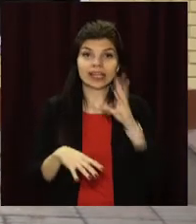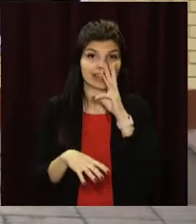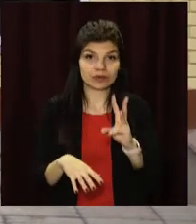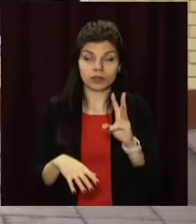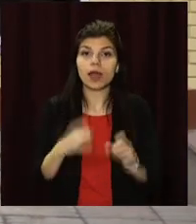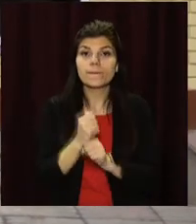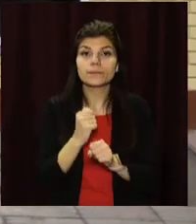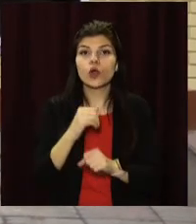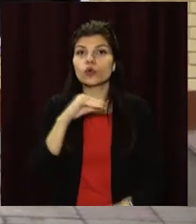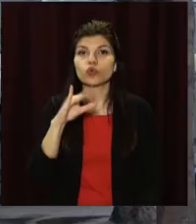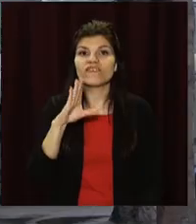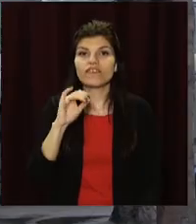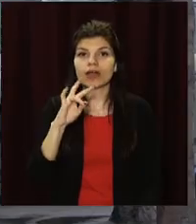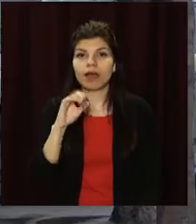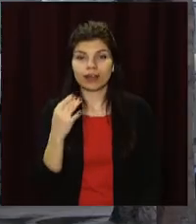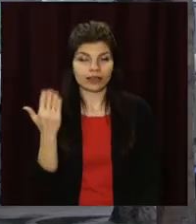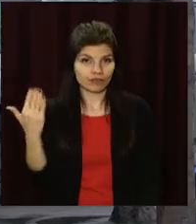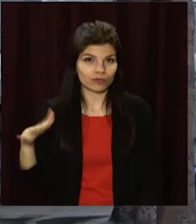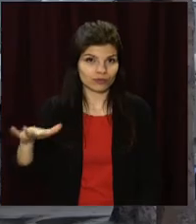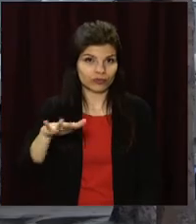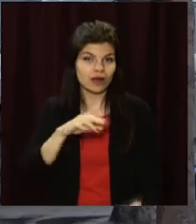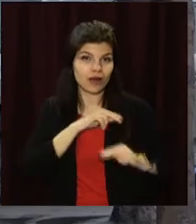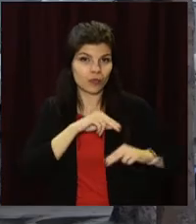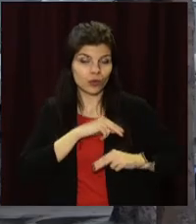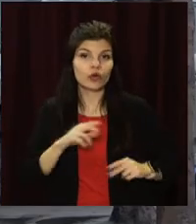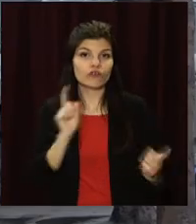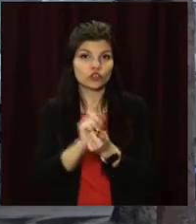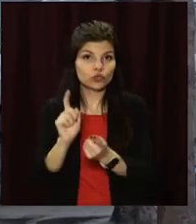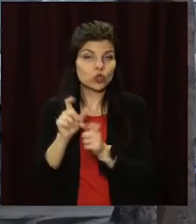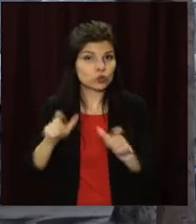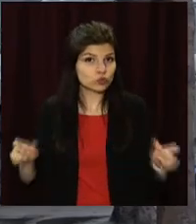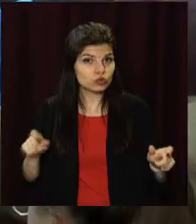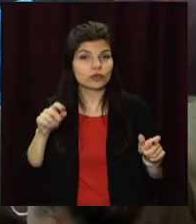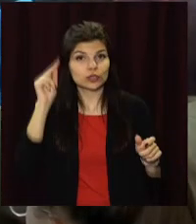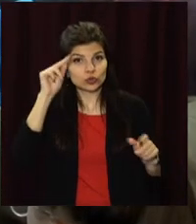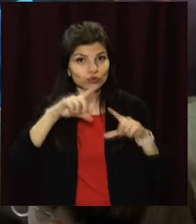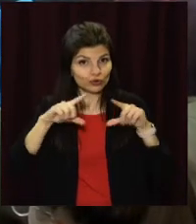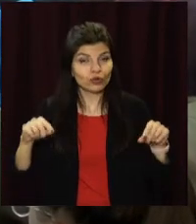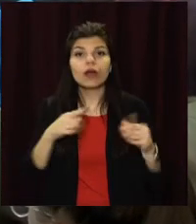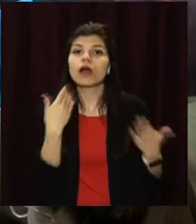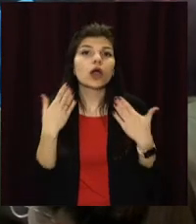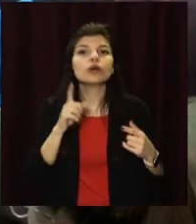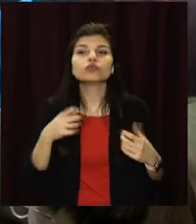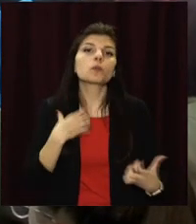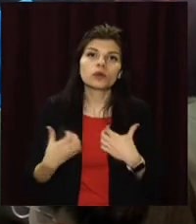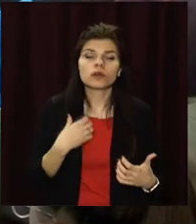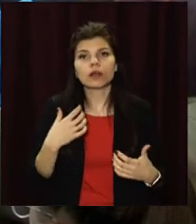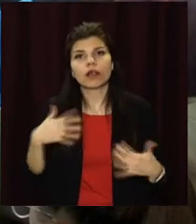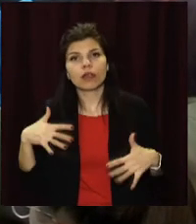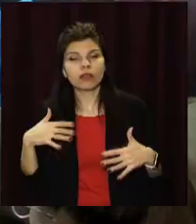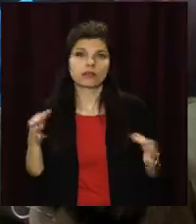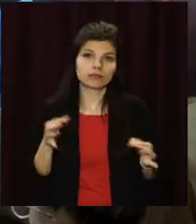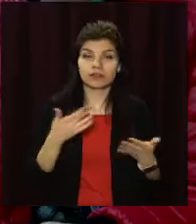зі школярами та спілкуються про те, що їх тривожить. У департаменті з гуманітарних питань міськради кажуть, мають чіткий план зустрічі